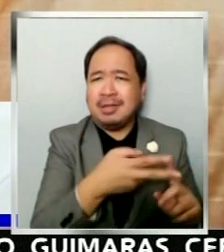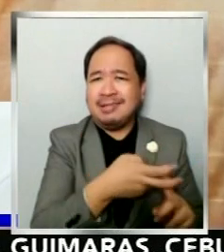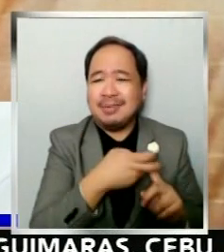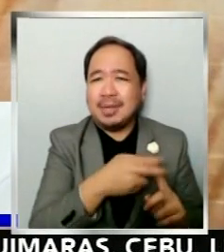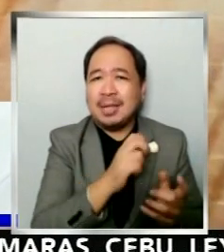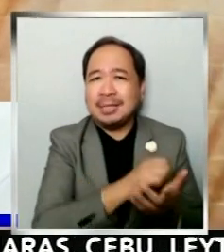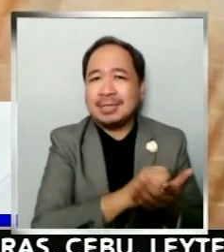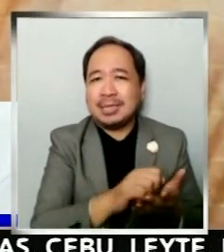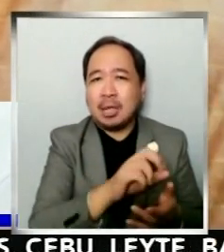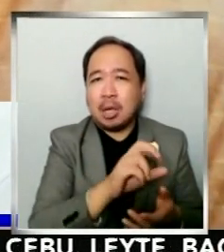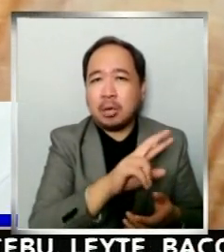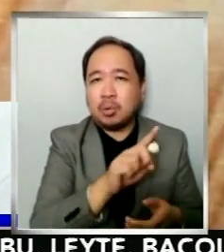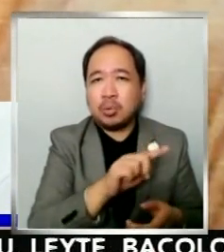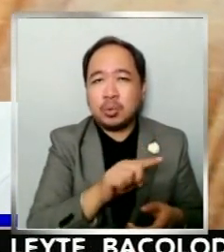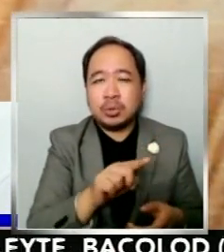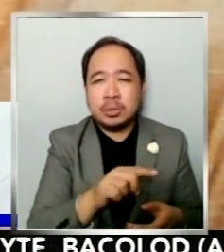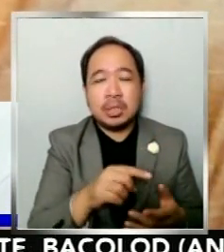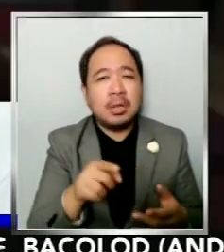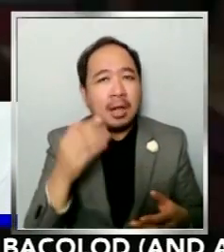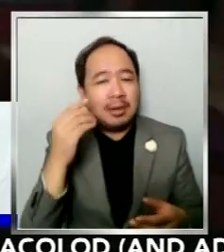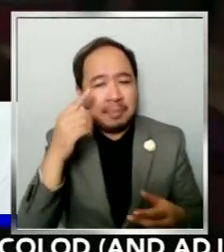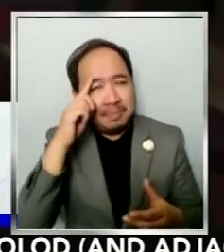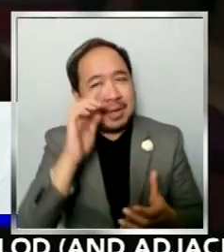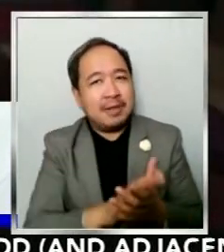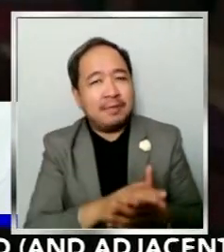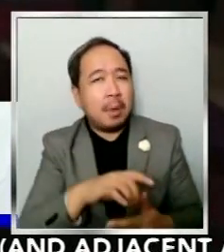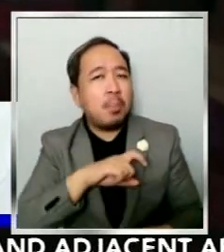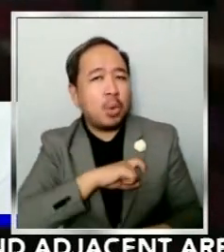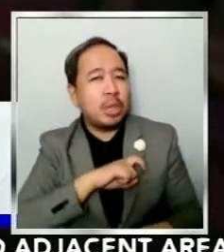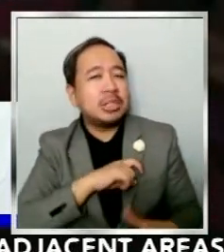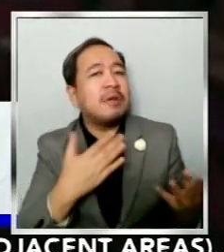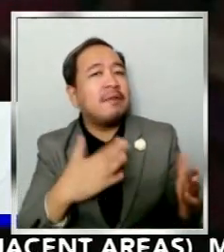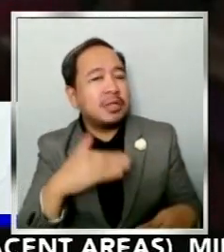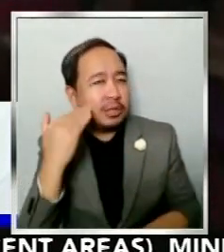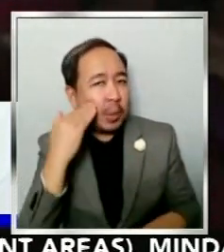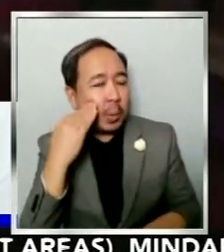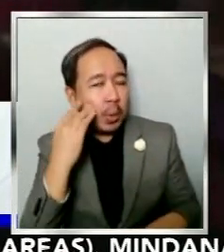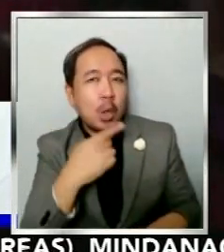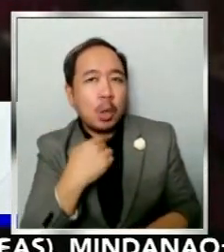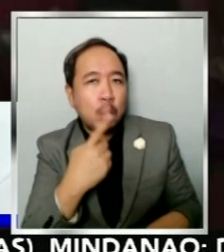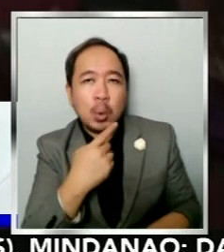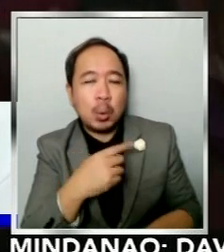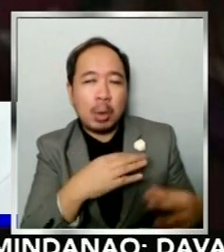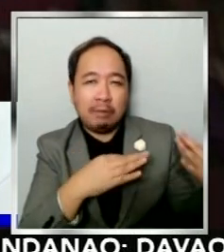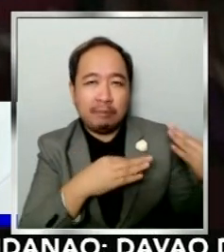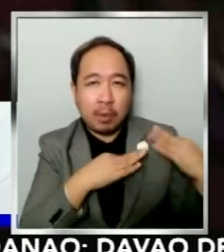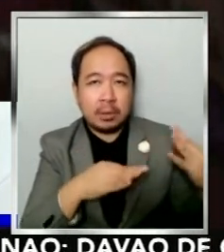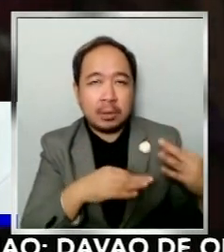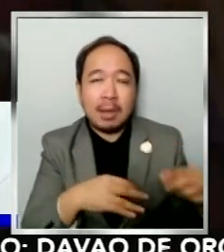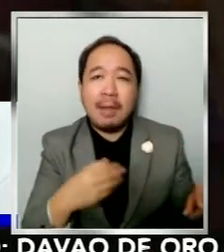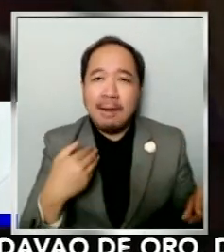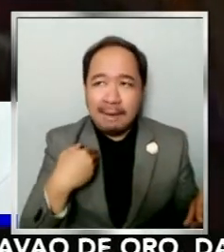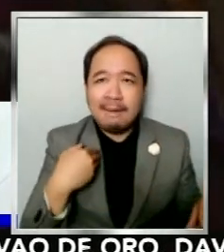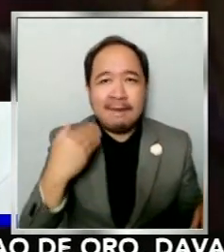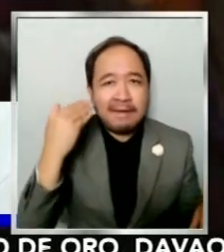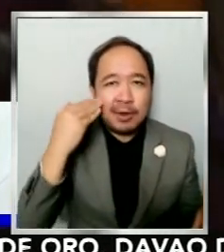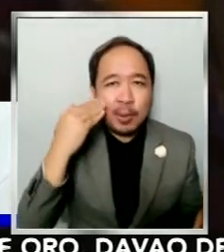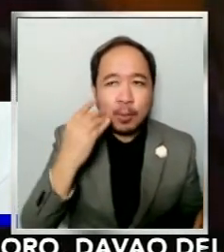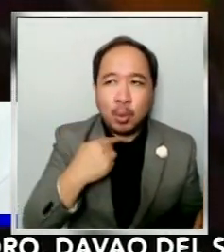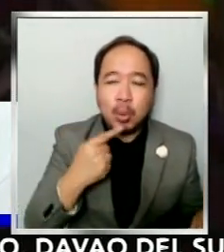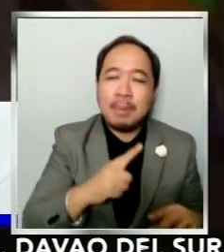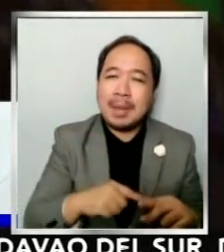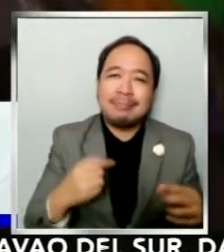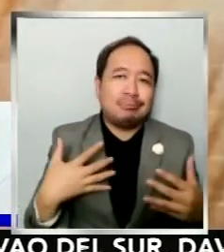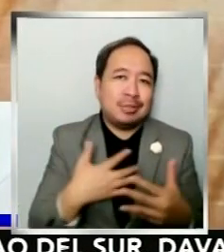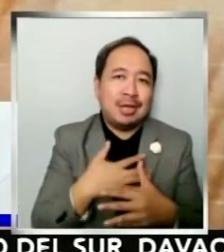ng mga otoridad kung sino ang nasa likod ng kasong ito. May ideya rin daw sila pero natatakot daw silang magsalita dahil malalaking tao ang